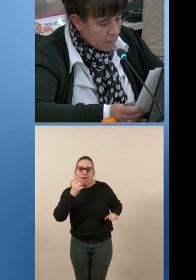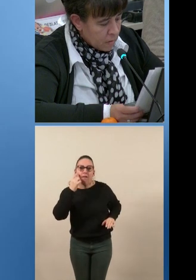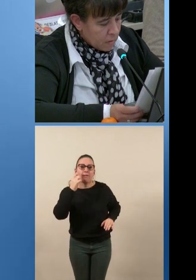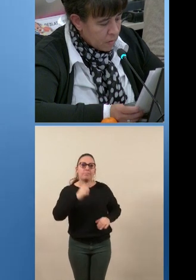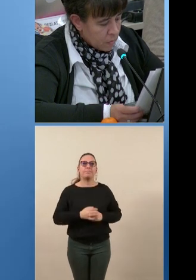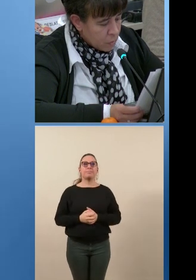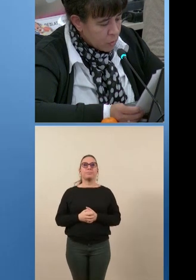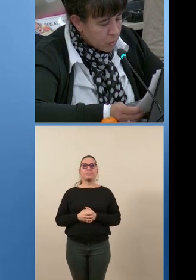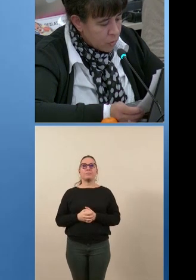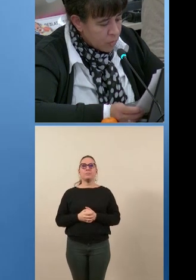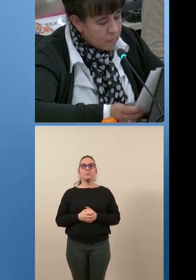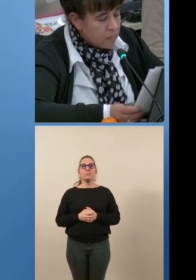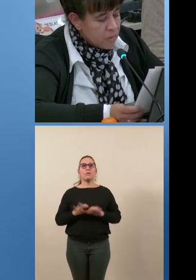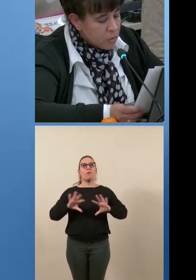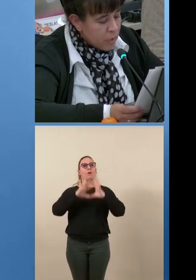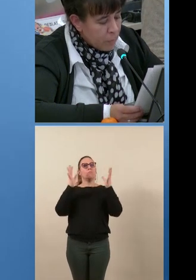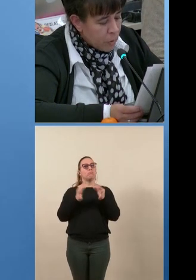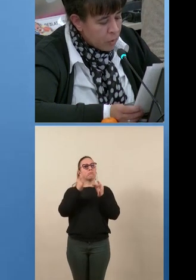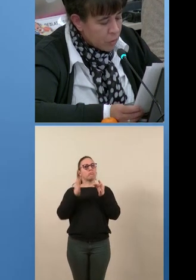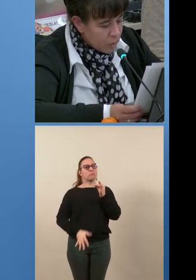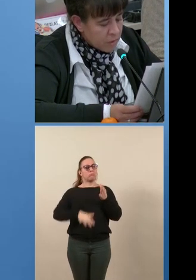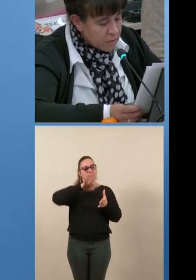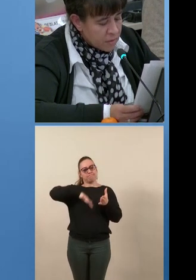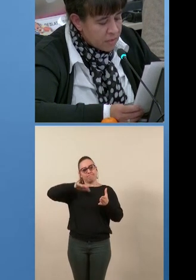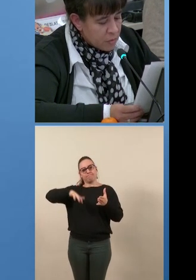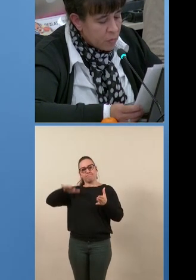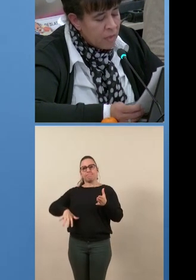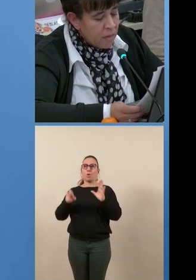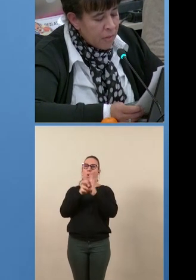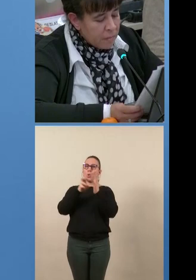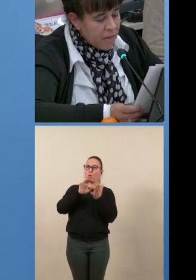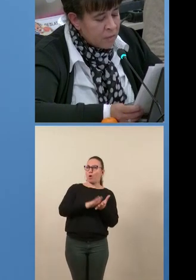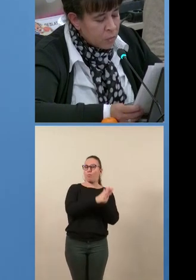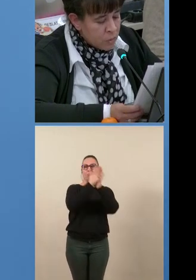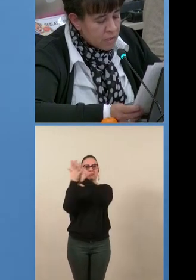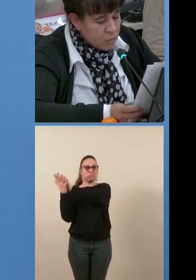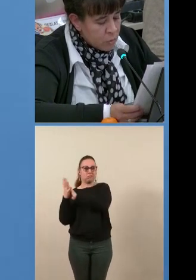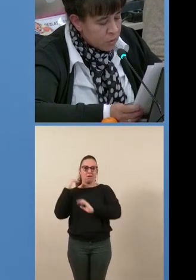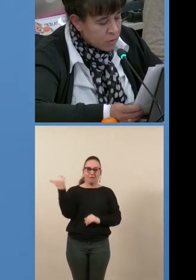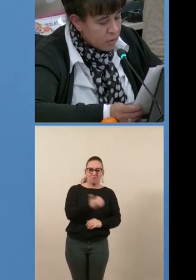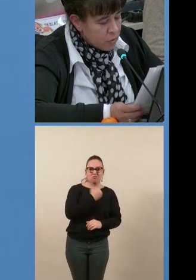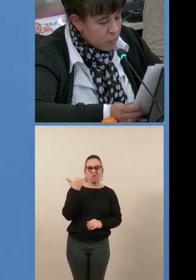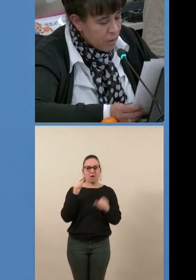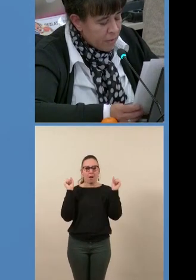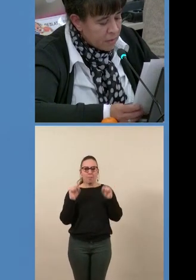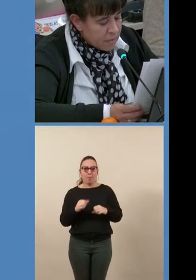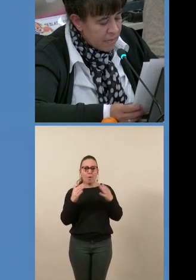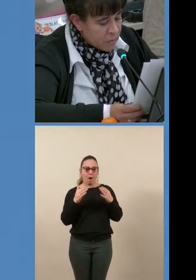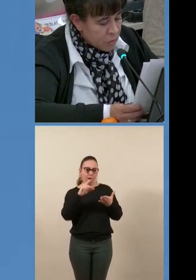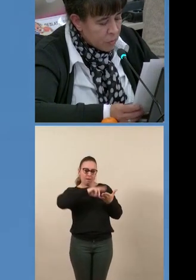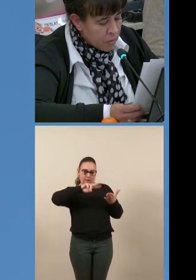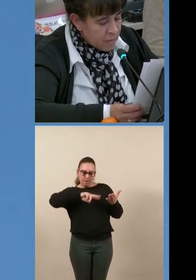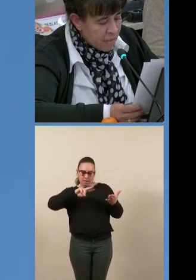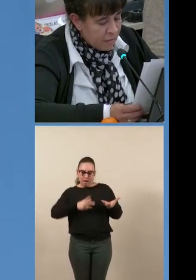Grenobloise pour conclure ce rapport Grenoble en transition permet à toutes et tous de mieux appréhender